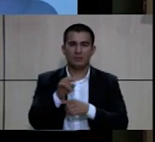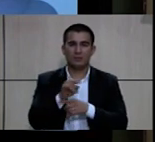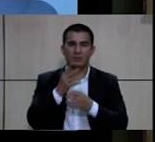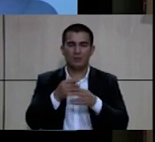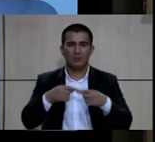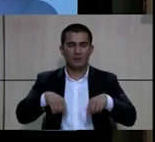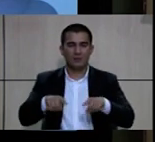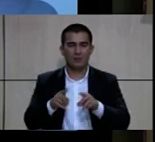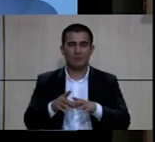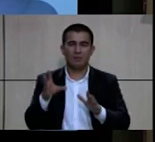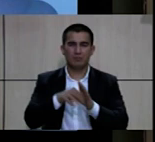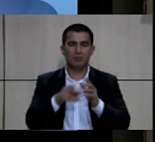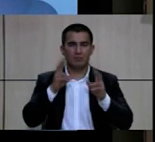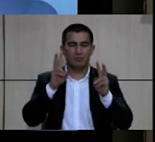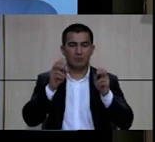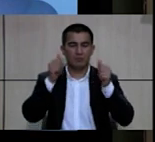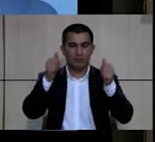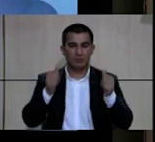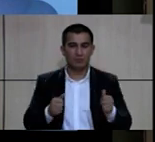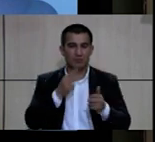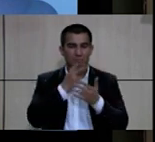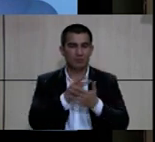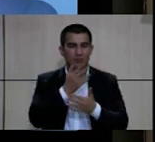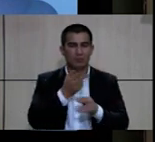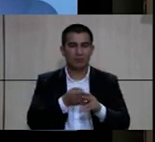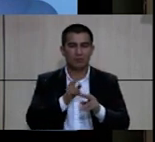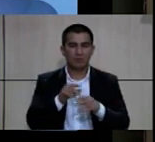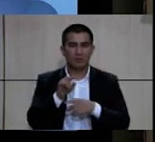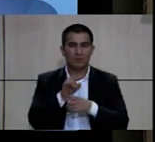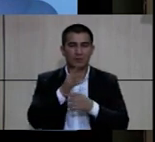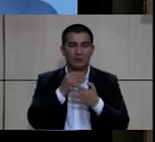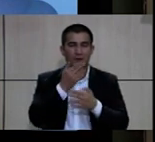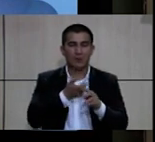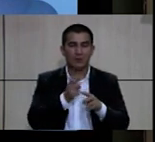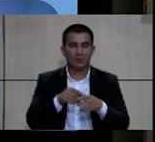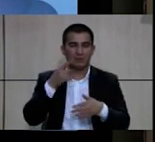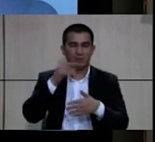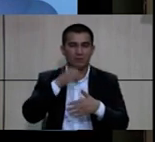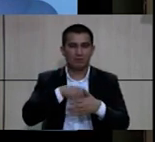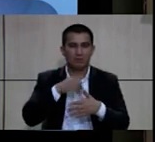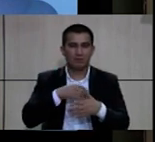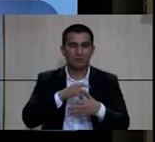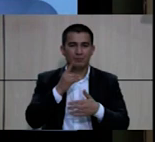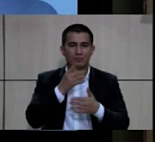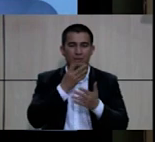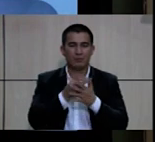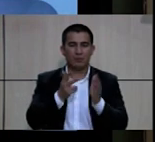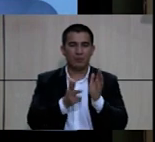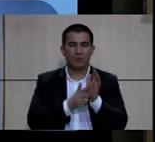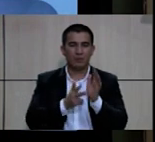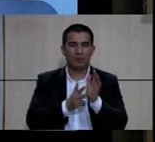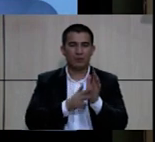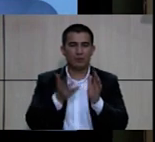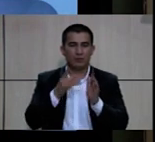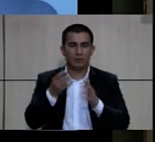kiradi. Rasmga e'tibor bilan qarang. Xaltali sichqonning bolasi xaltasida 8 tasi